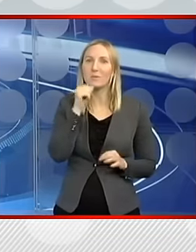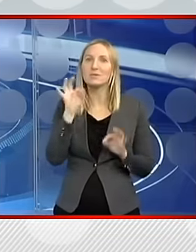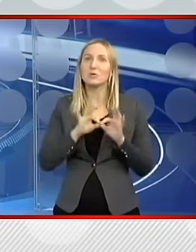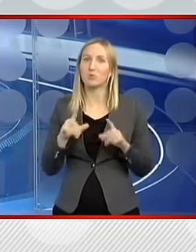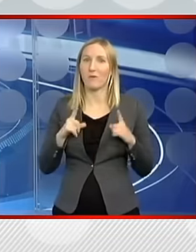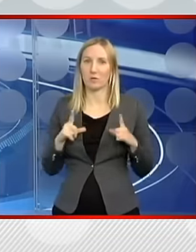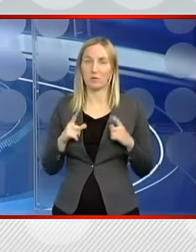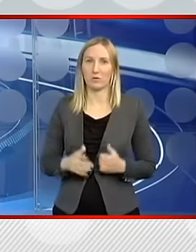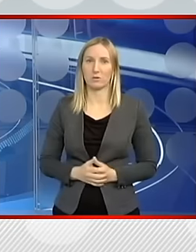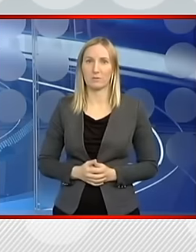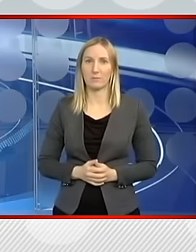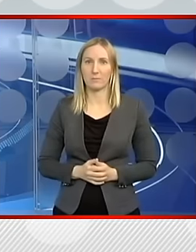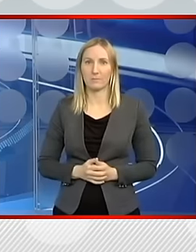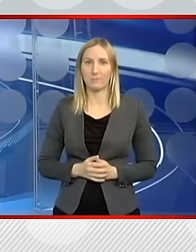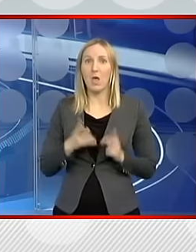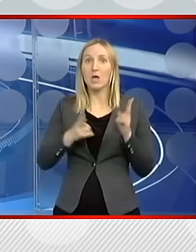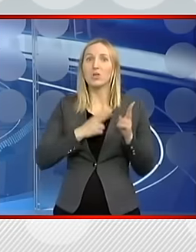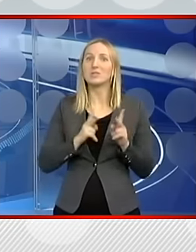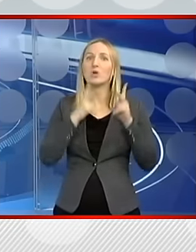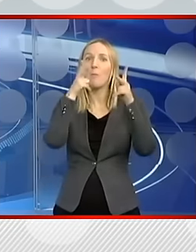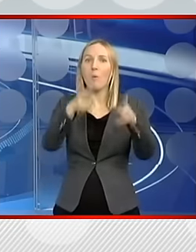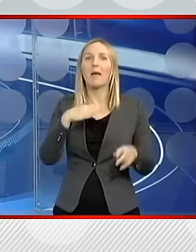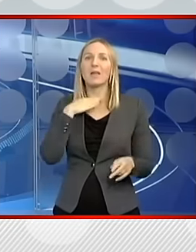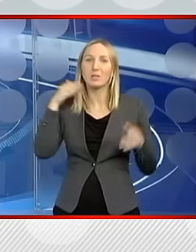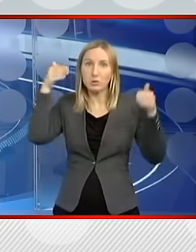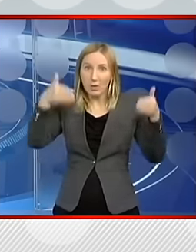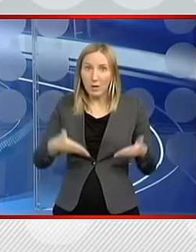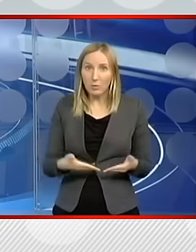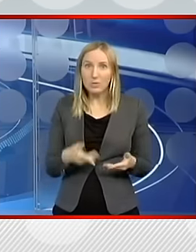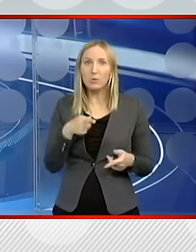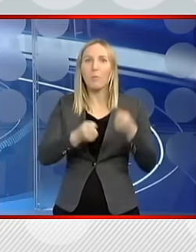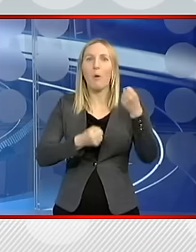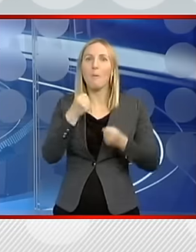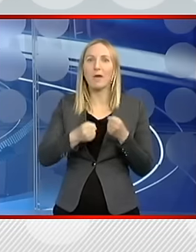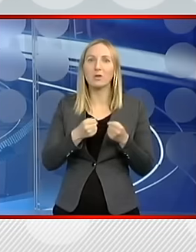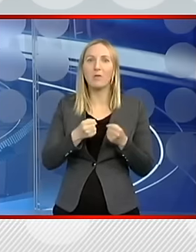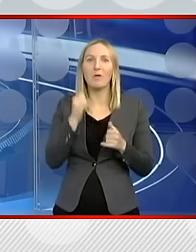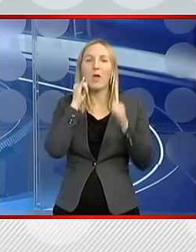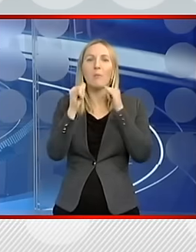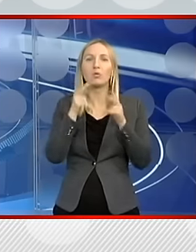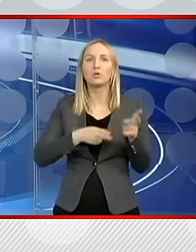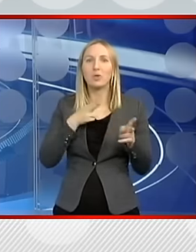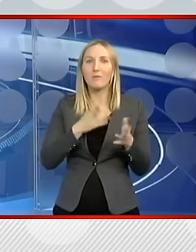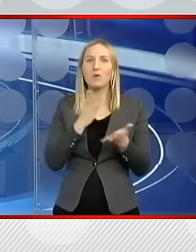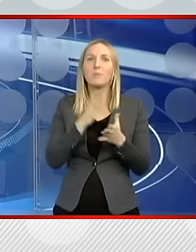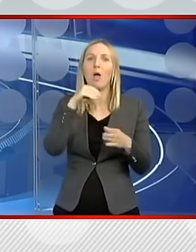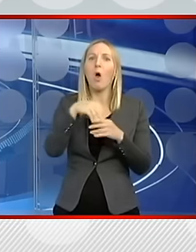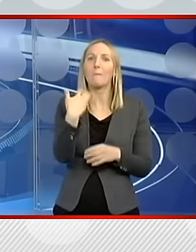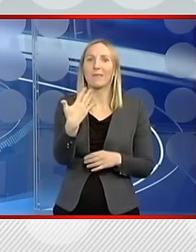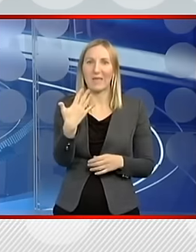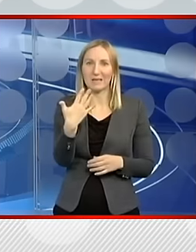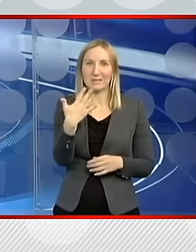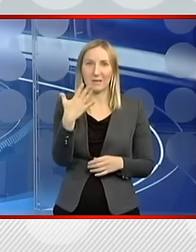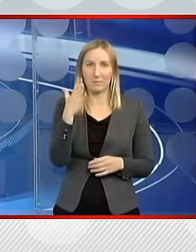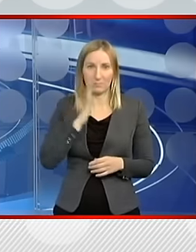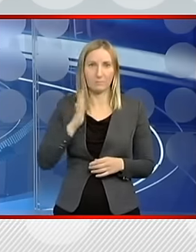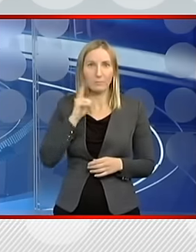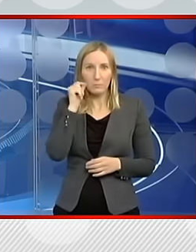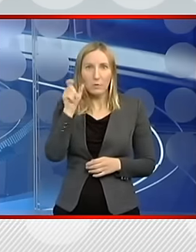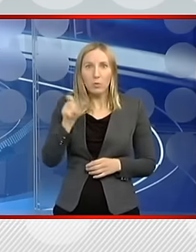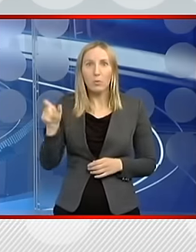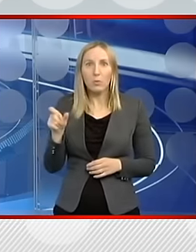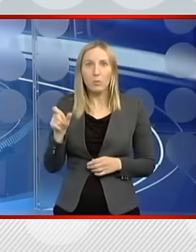život. Kod železničkog mosta u Grdeličkoj klisuri, gde je bombardovan putnički voz u kojem je bilo 50-ak putnika, održana